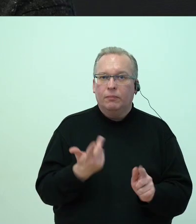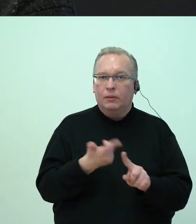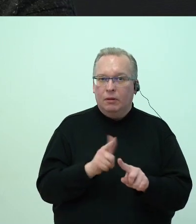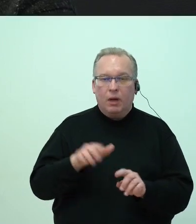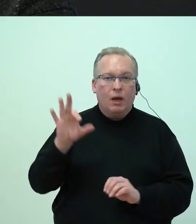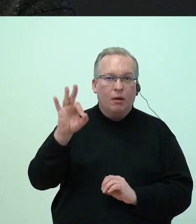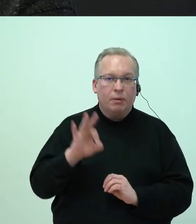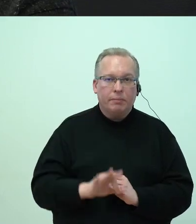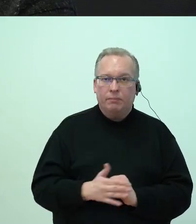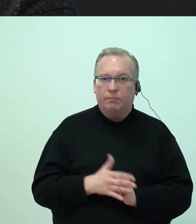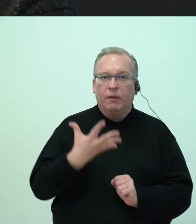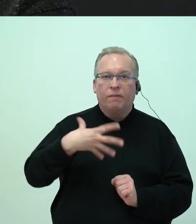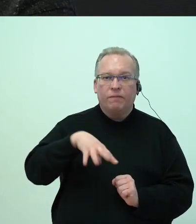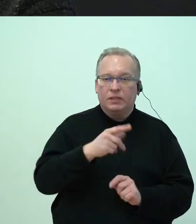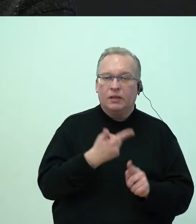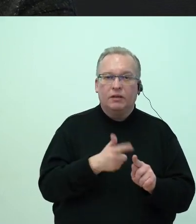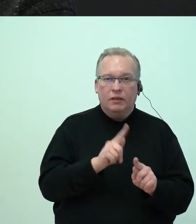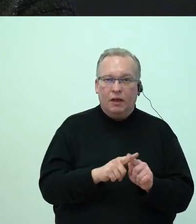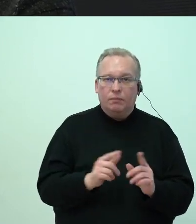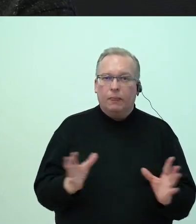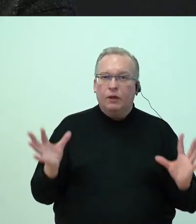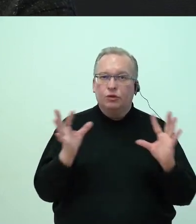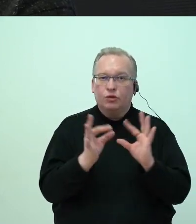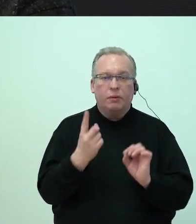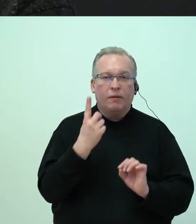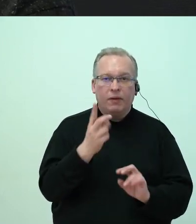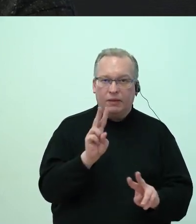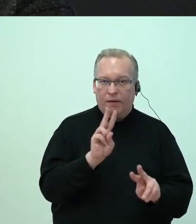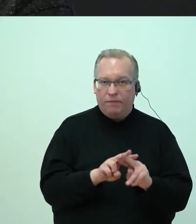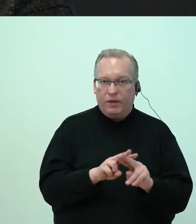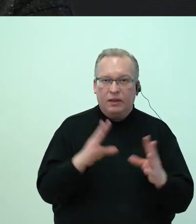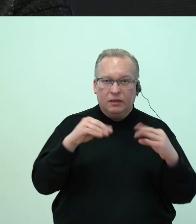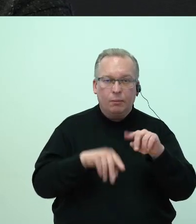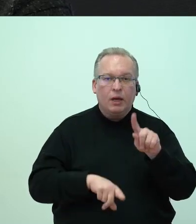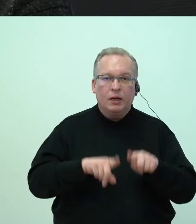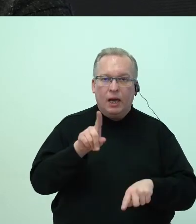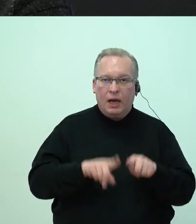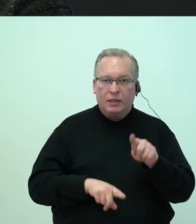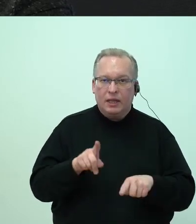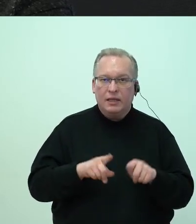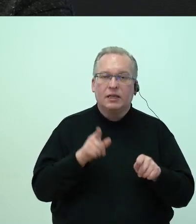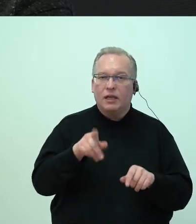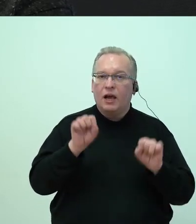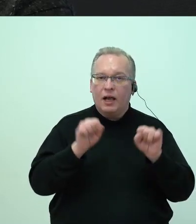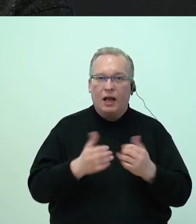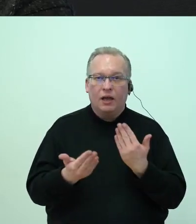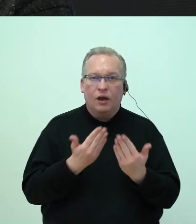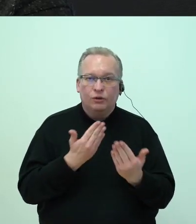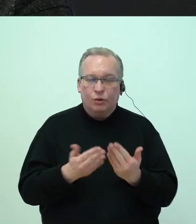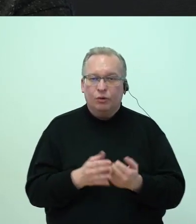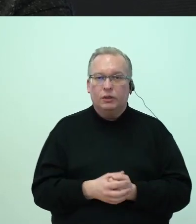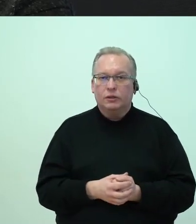labai dažnai visi tie kraštutinumai susijungia į vieną vietą. Kartais, galbūt formaliai jie gali atrodyti,